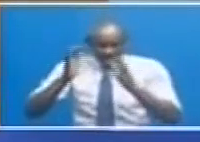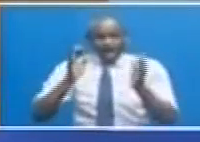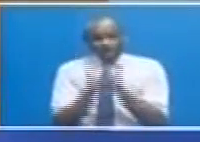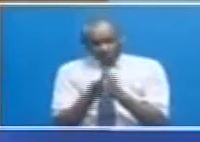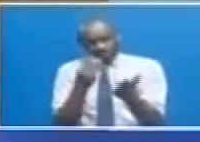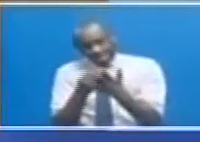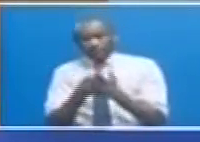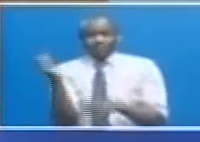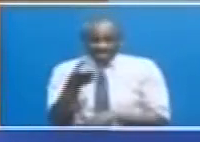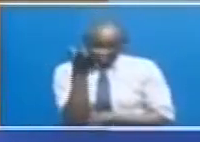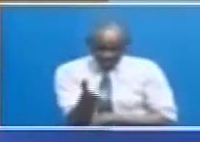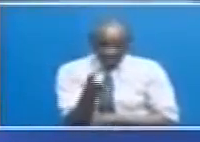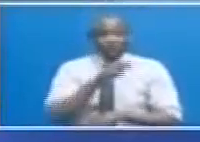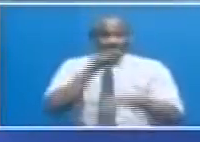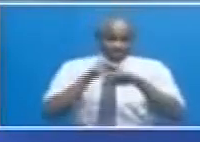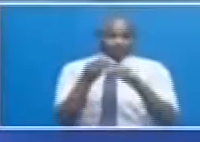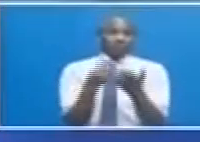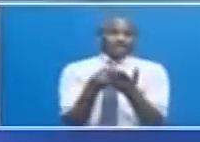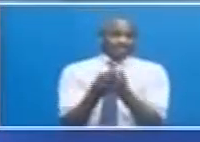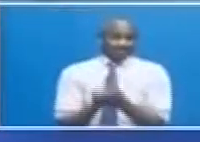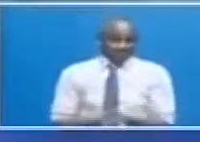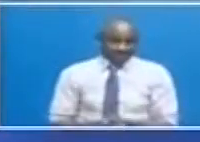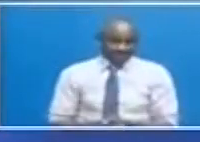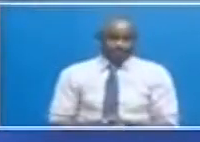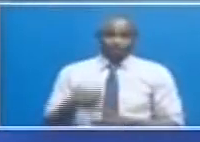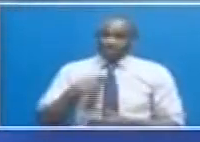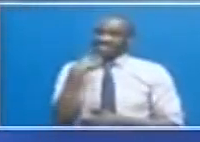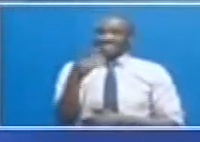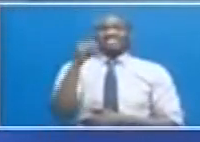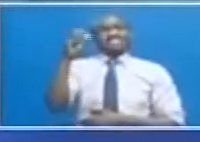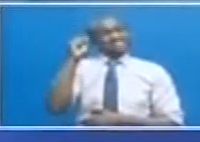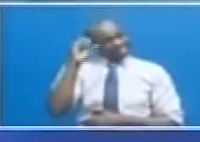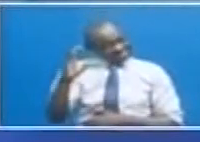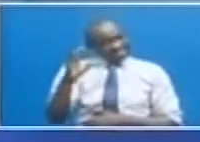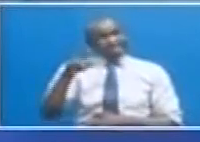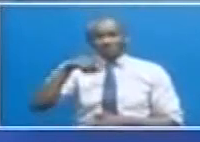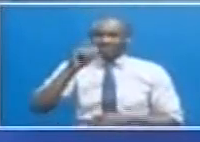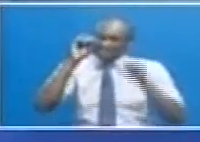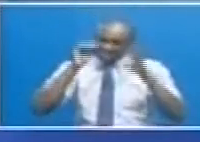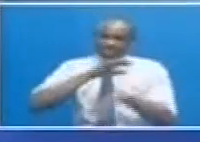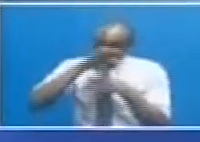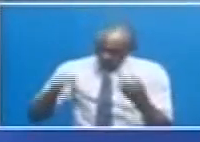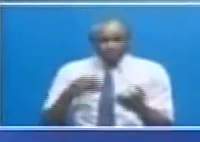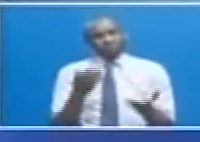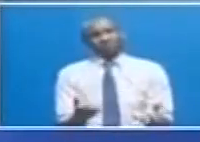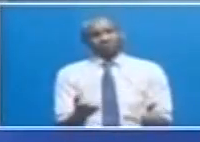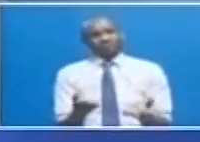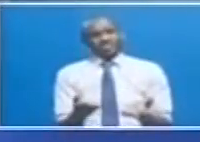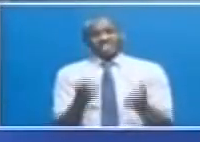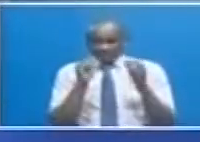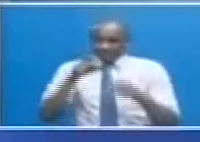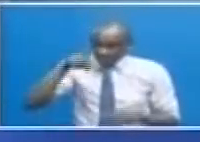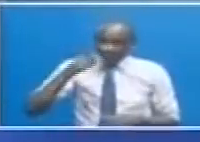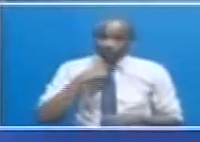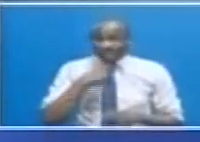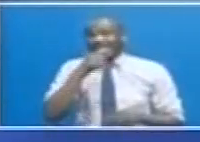na matumizi ya fedha za taifa. Sisi tunaambia Teacher Service Commission kwamba walimu wote wako kwa mgomo, na kama wanataka